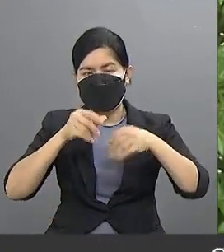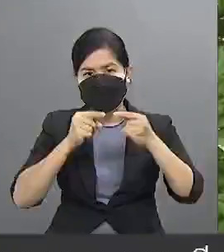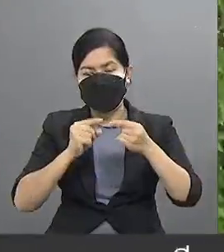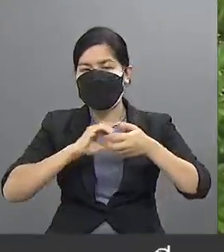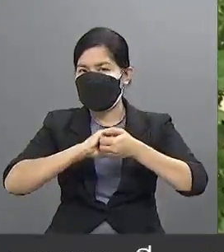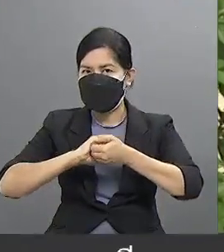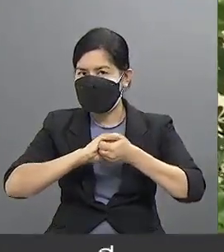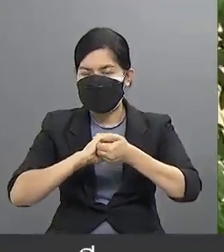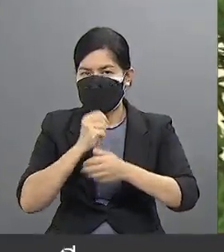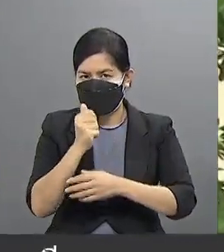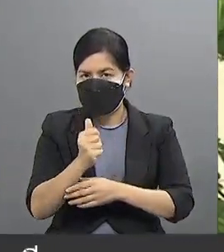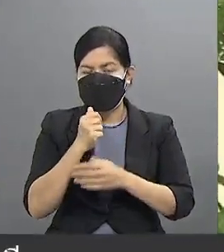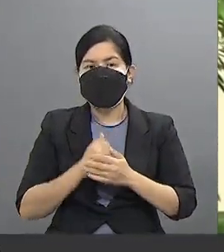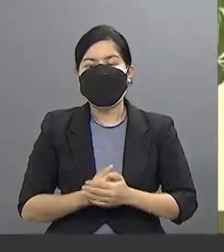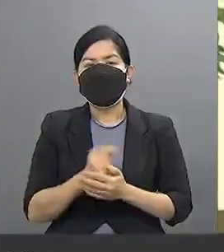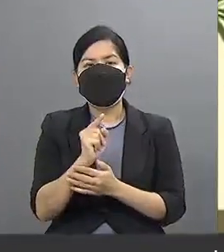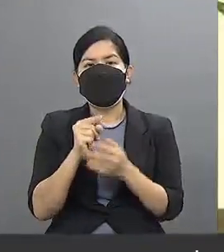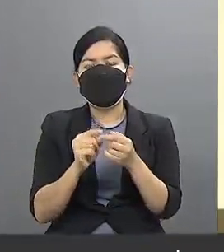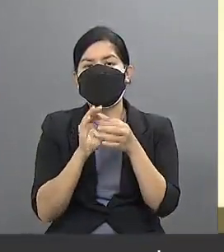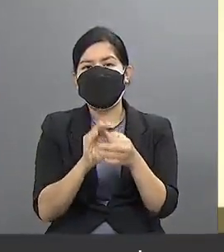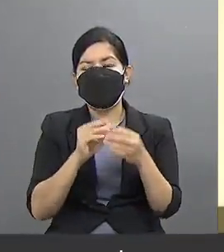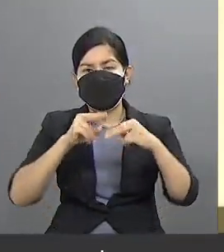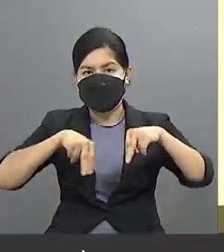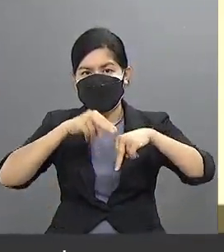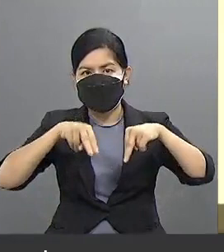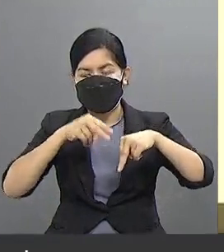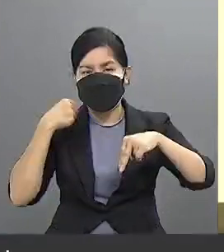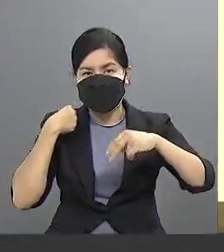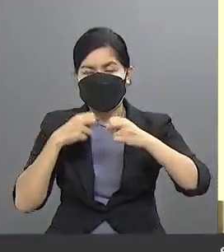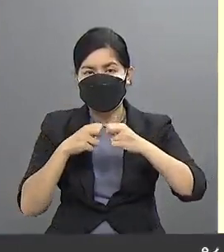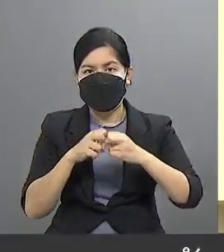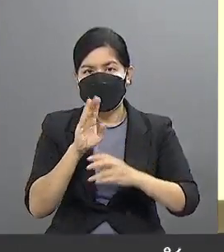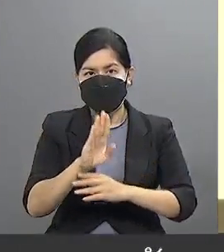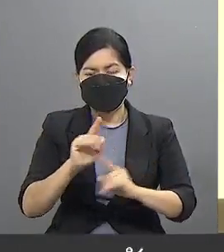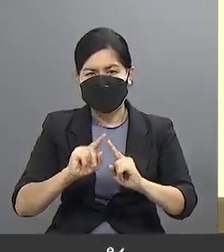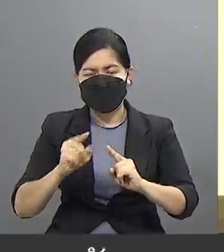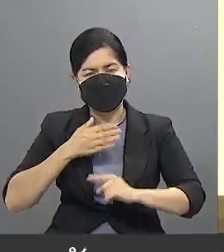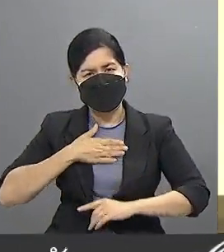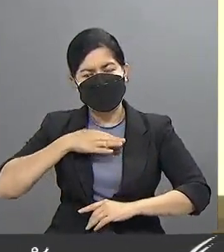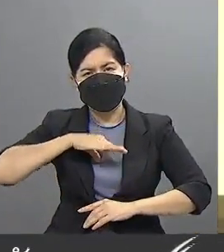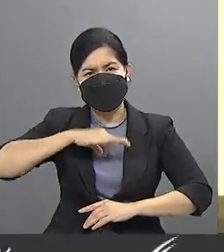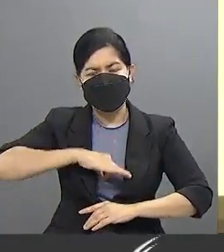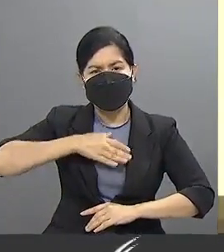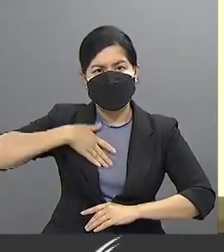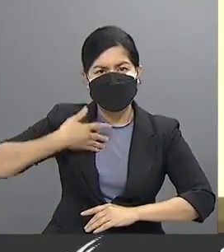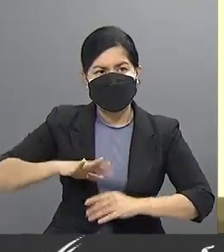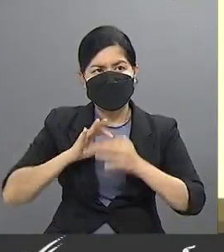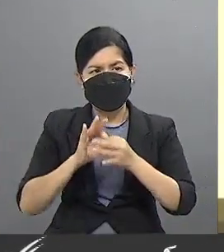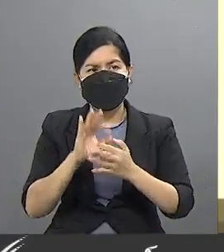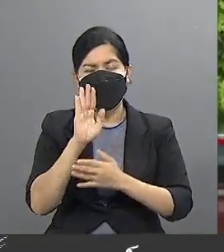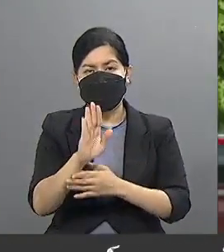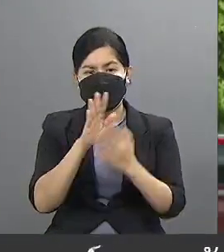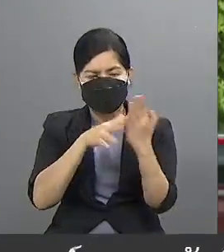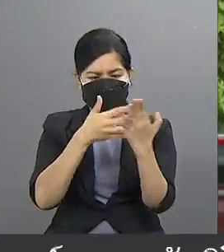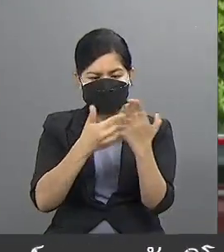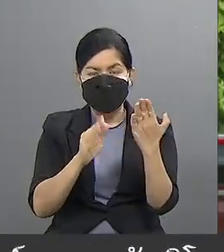อย่างดีในการรับมือสถานการณ์ที่เกิดขึ้นแต่ก็ห่วงกังวลกับมาตรการของภาครัฐซึ่งเกี่ยวข้องกับโรงงานซึ่ง